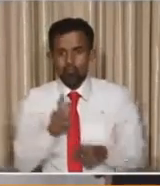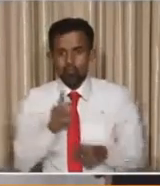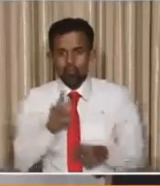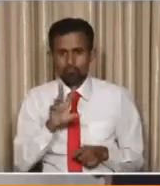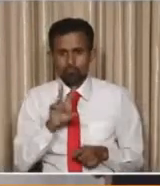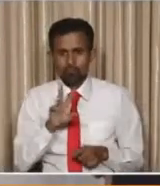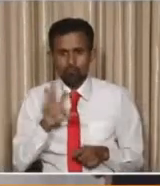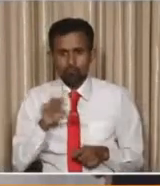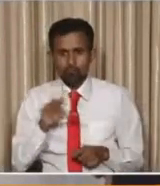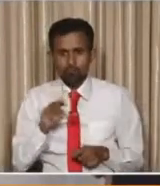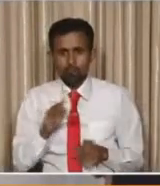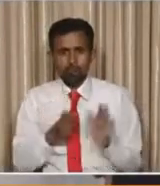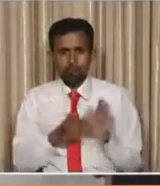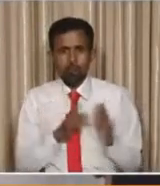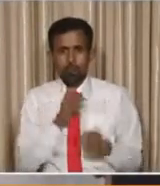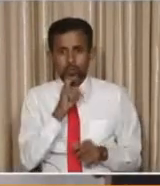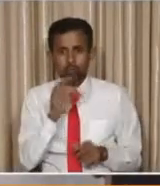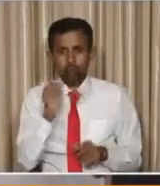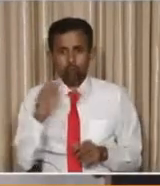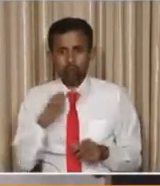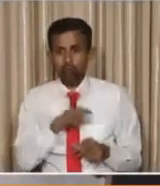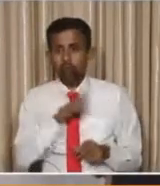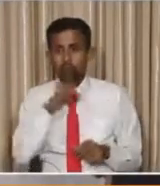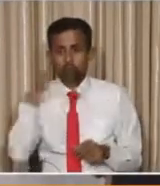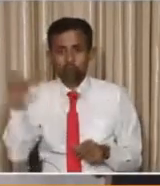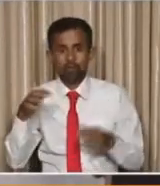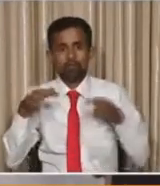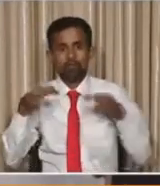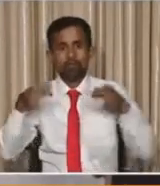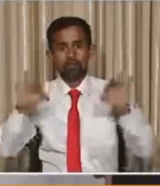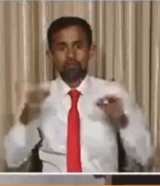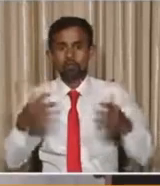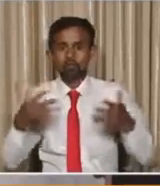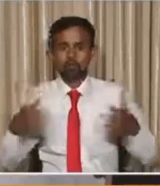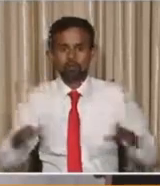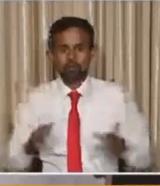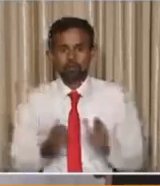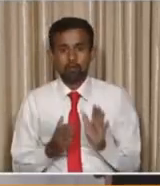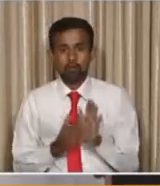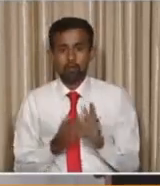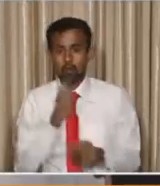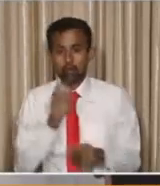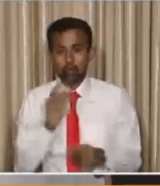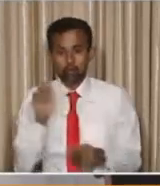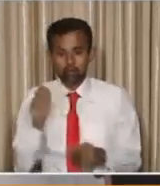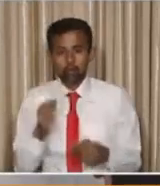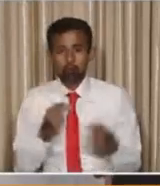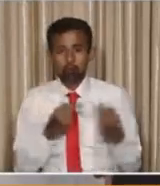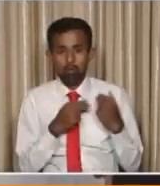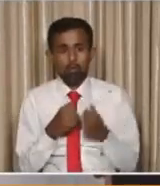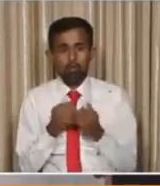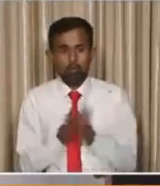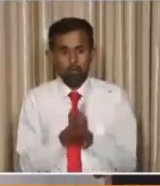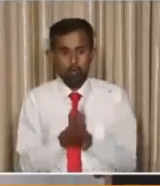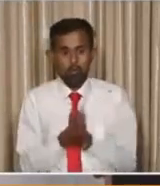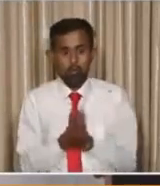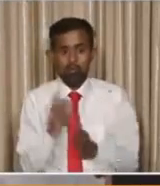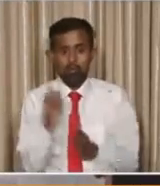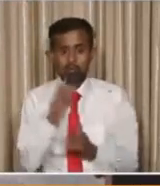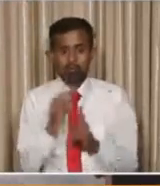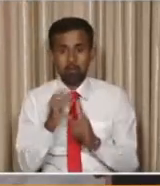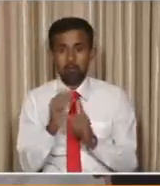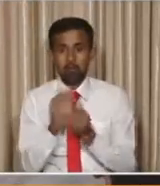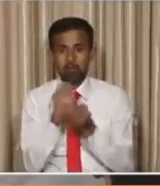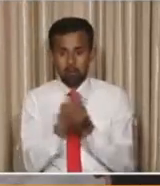30ක් මහේස්ත්‍රා උසාවියට ගිහින් එයාව නිදහස් කරගත්තා. මහේස්ත්‍රාගේ යුතුකම තිබුණේ ඕනෑම විශ්වාසක තැන ඉස්සෙල්ලා පාර්ලිමේන්තුව